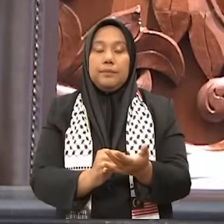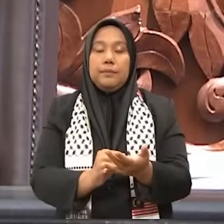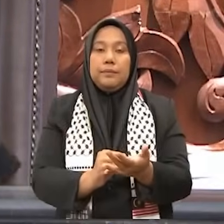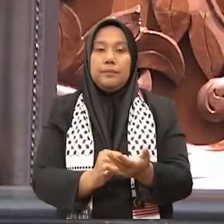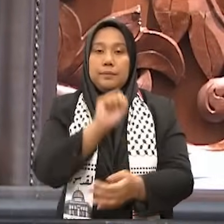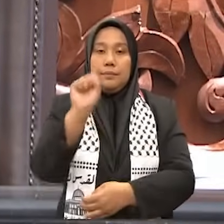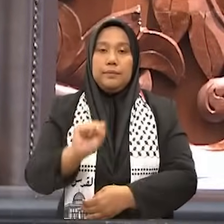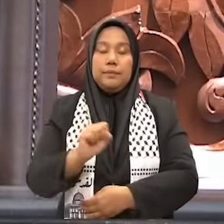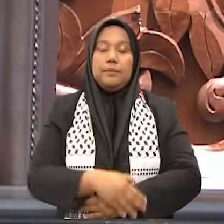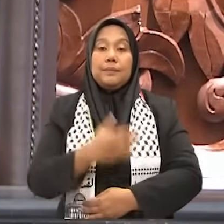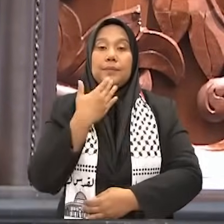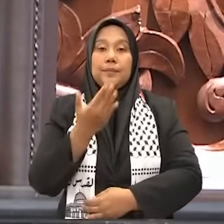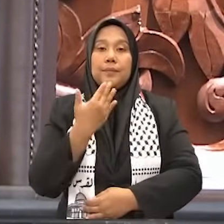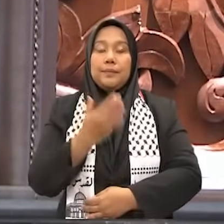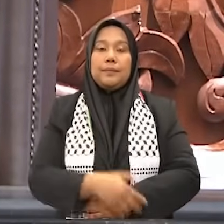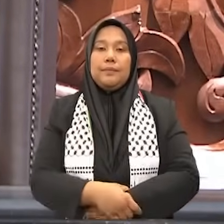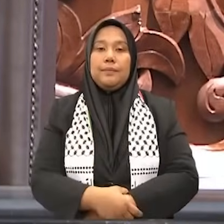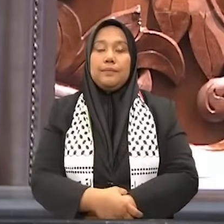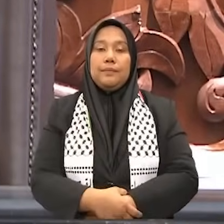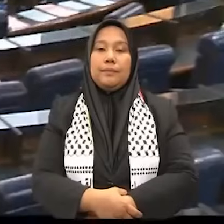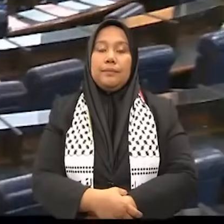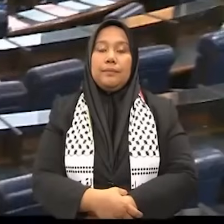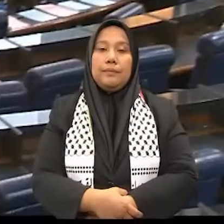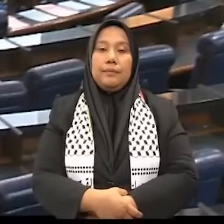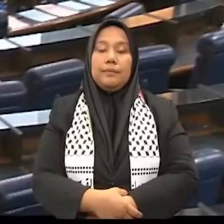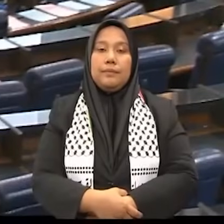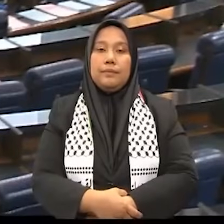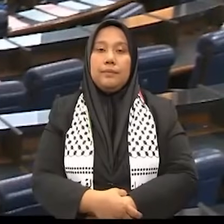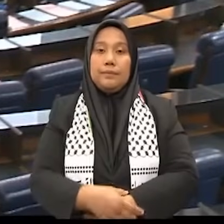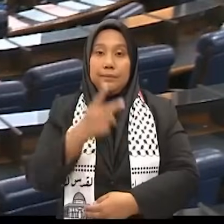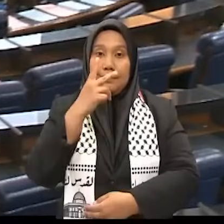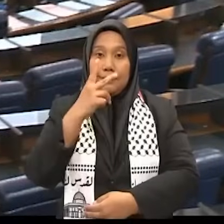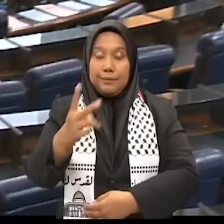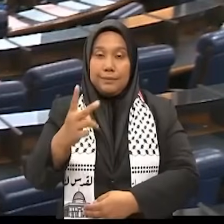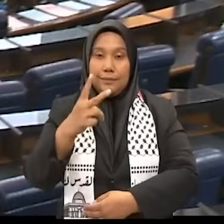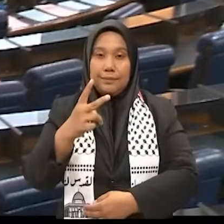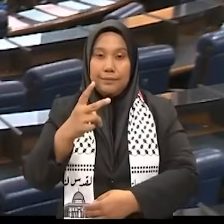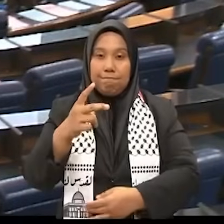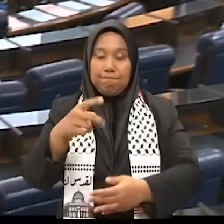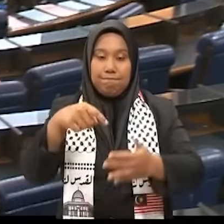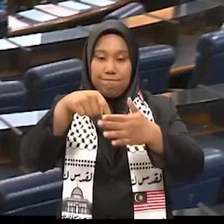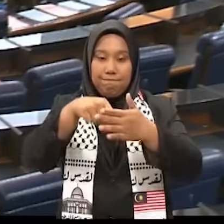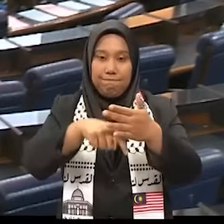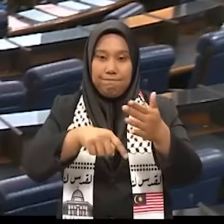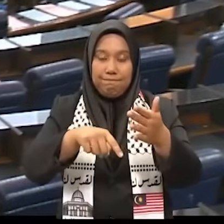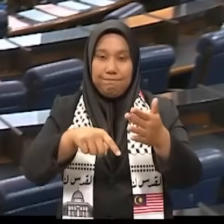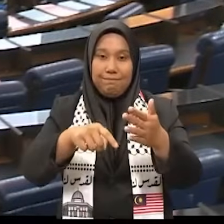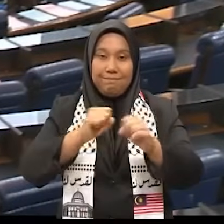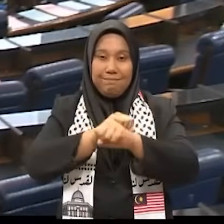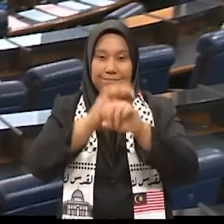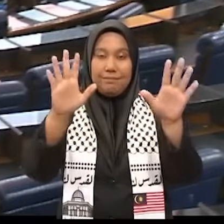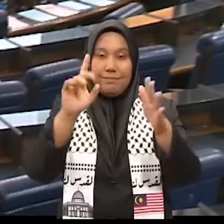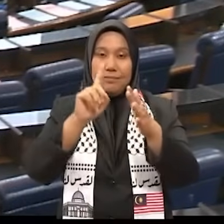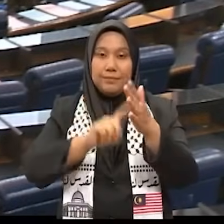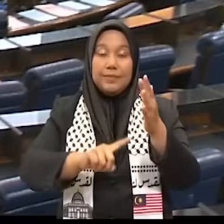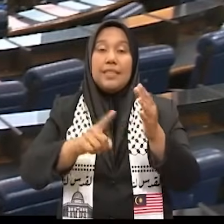Silakan. Okey, masih itu masih Tambun. Saya meneliti dengan jelas apa yang dijawab oleh Tambun